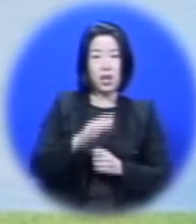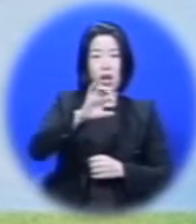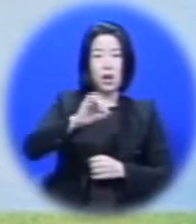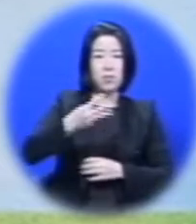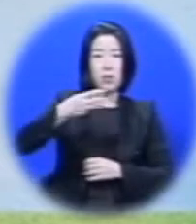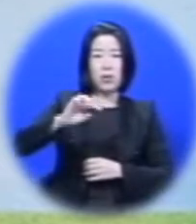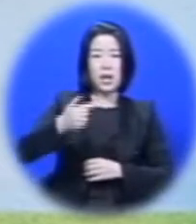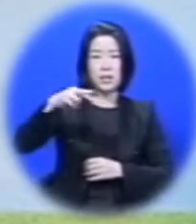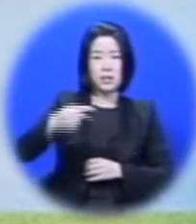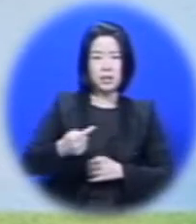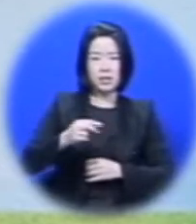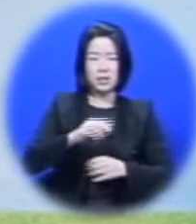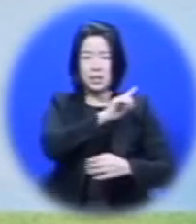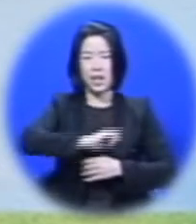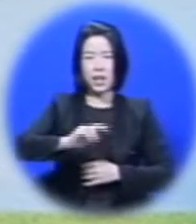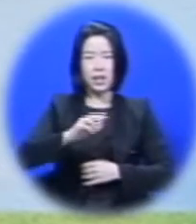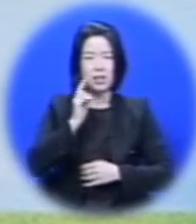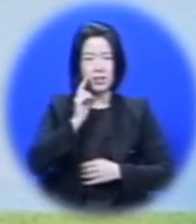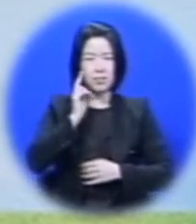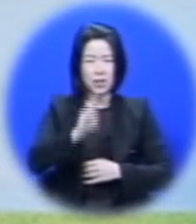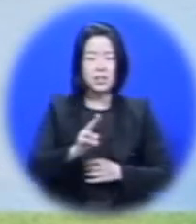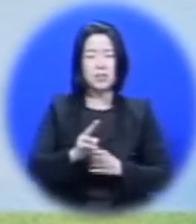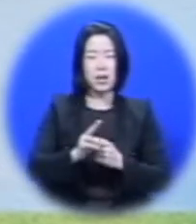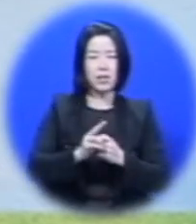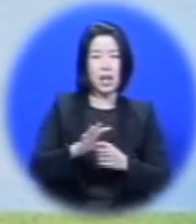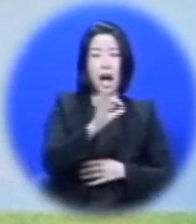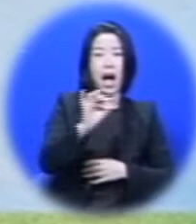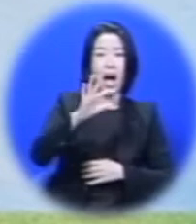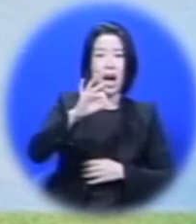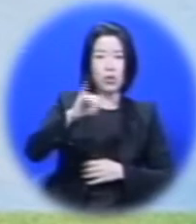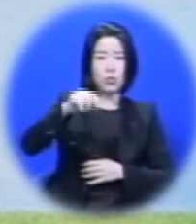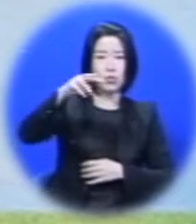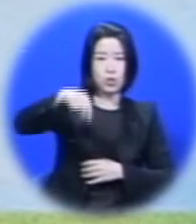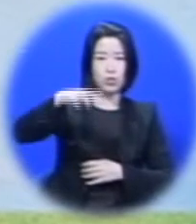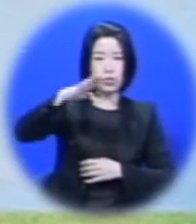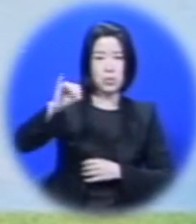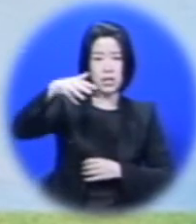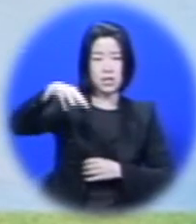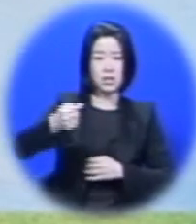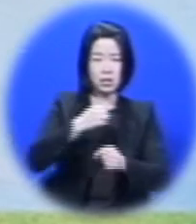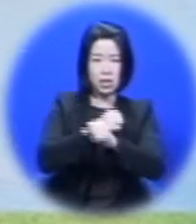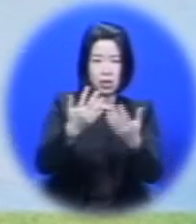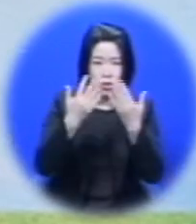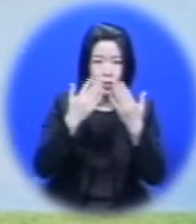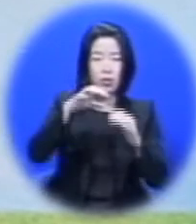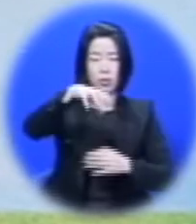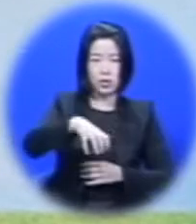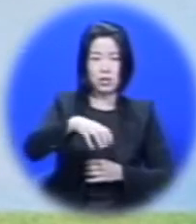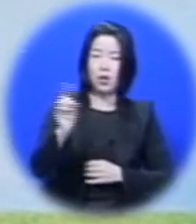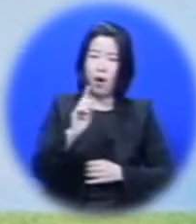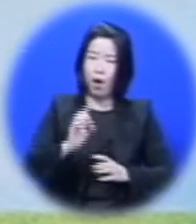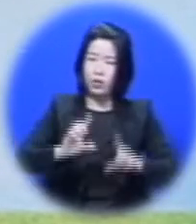폴란드의 가장 잔인한 유대인 수용소 중 아우슈비츠라는 수용소에 어느 행가